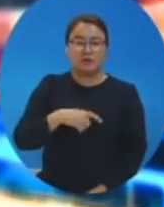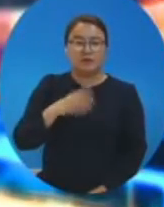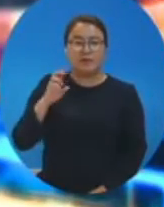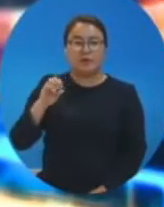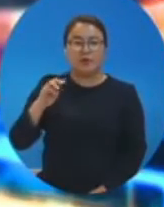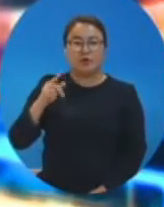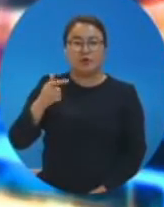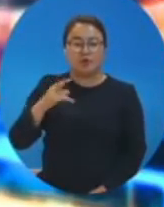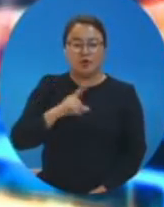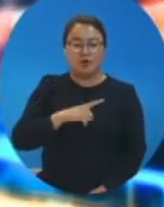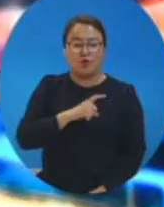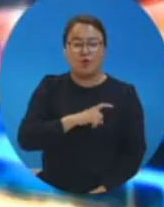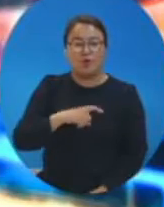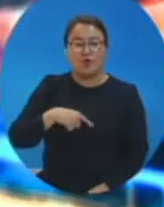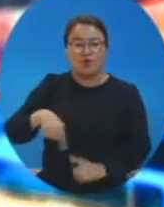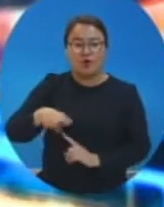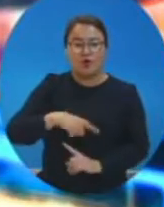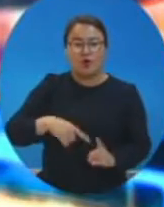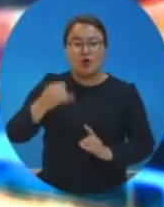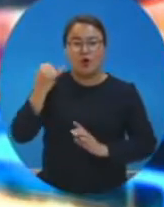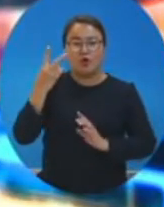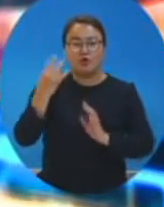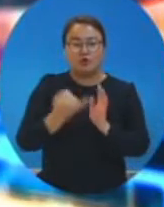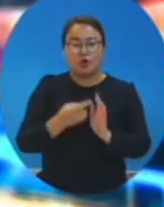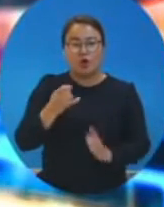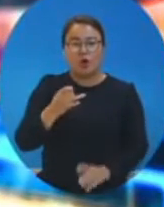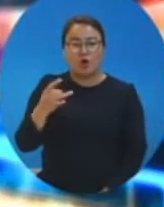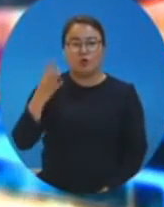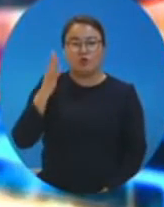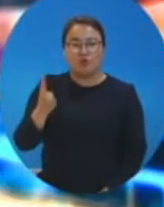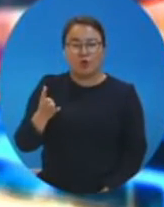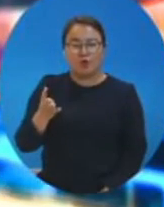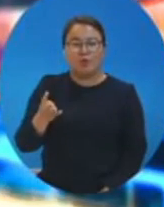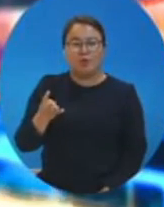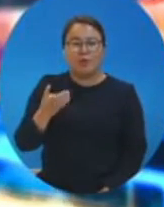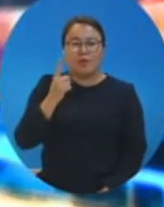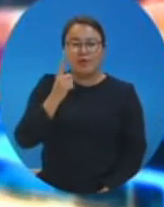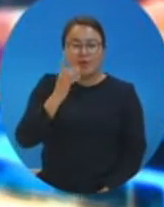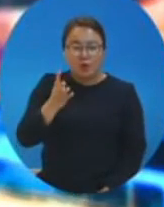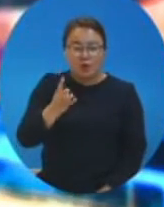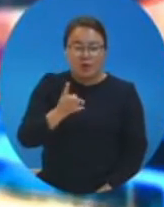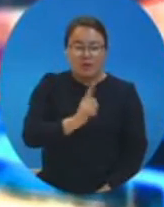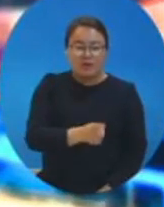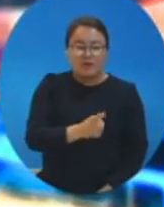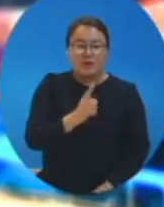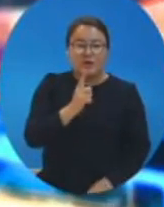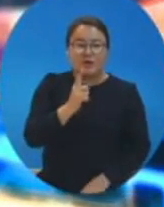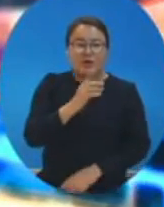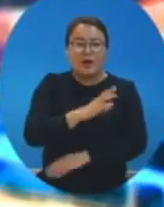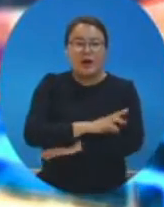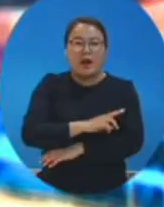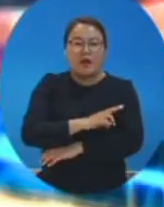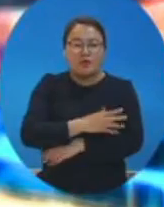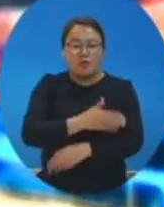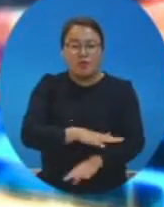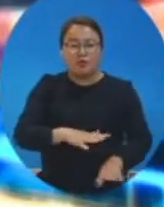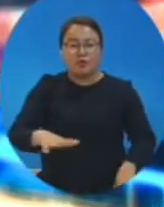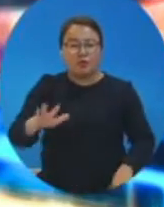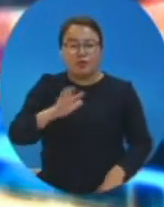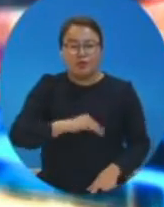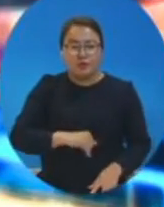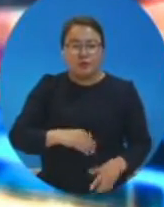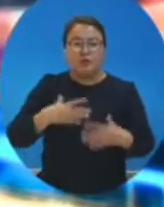гишүүн бат чуур ховын зүгээс тойргийнхон 26 хорооны 4000 гаруй нэгдүгээр ангийн хүүхдэд баяртай мөчлсөн